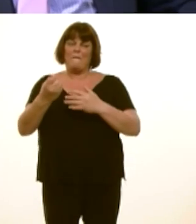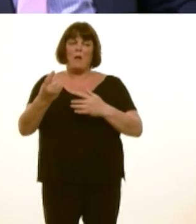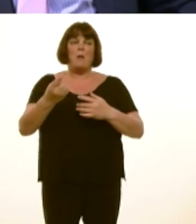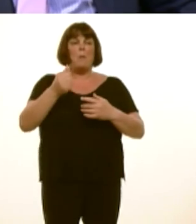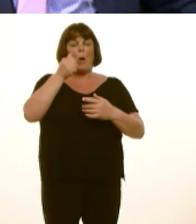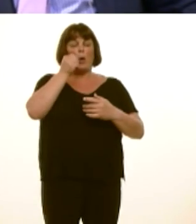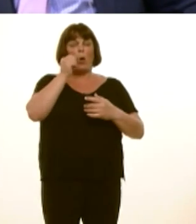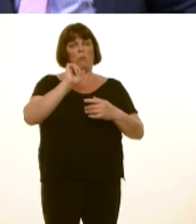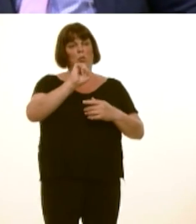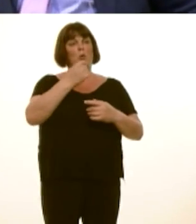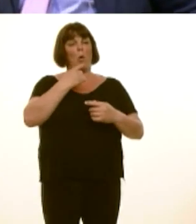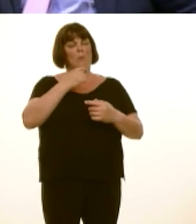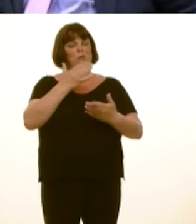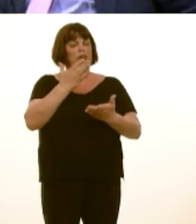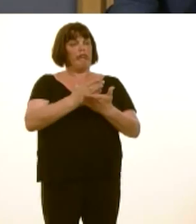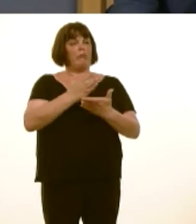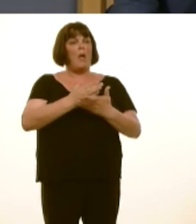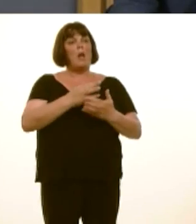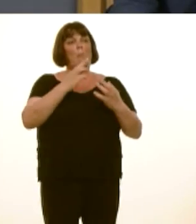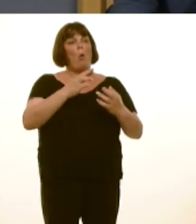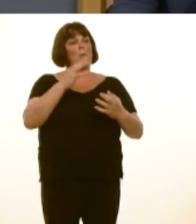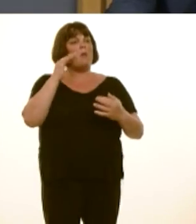arno fe. Susan Davies.